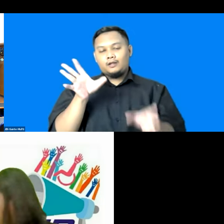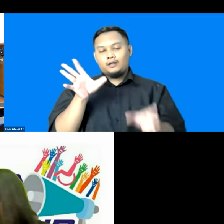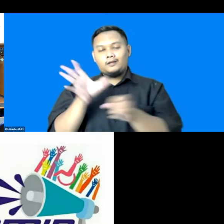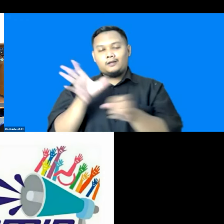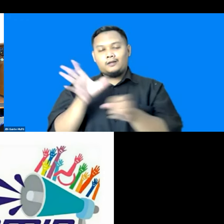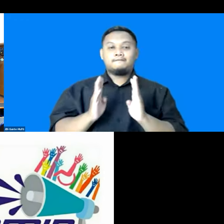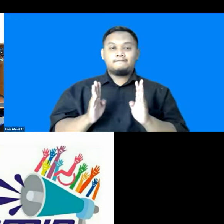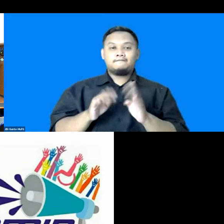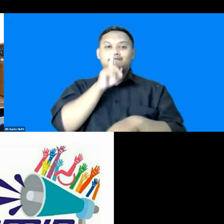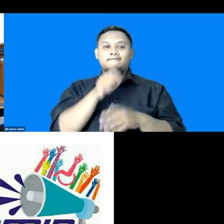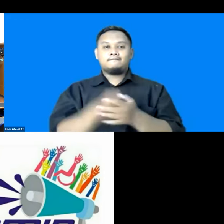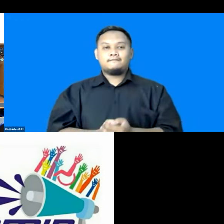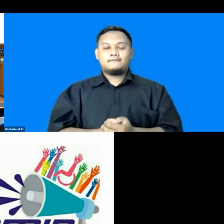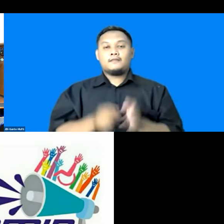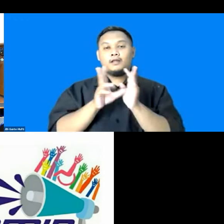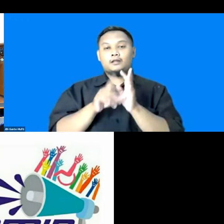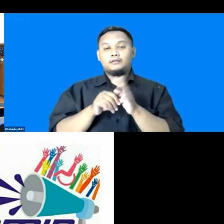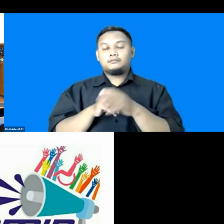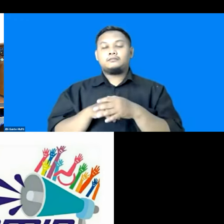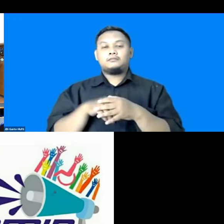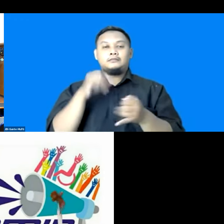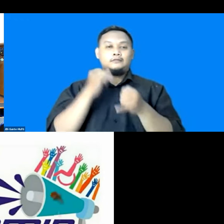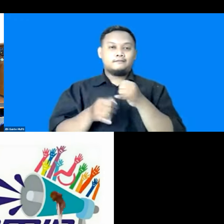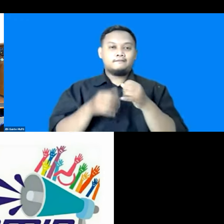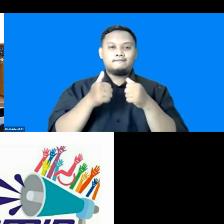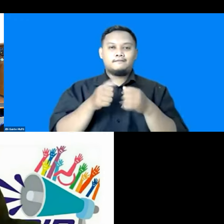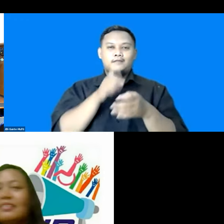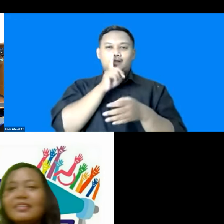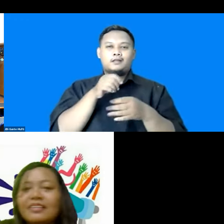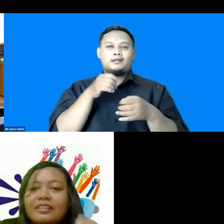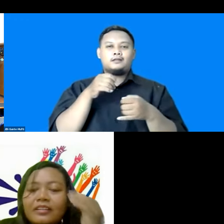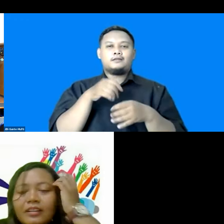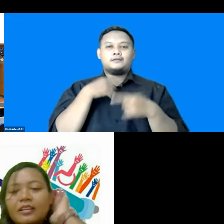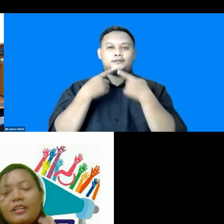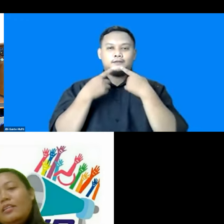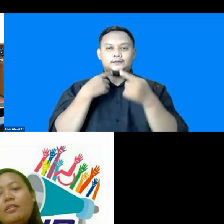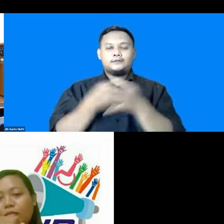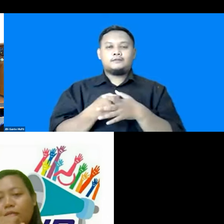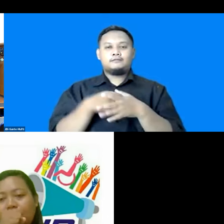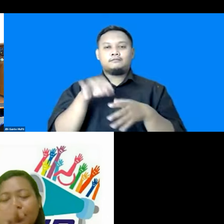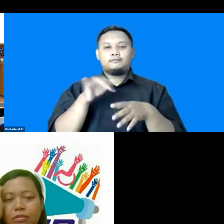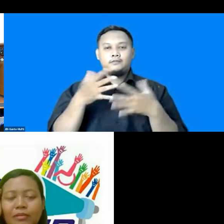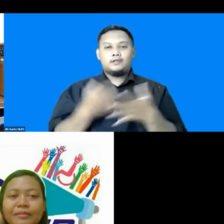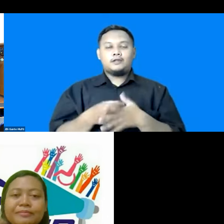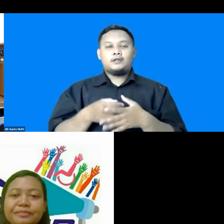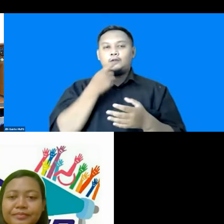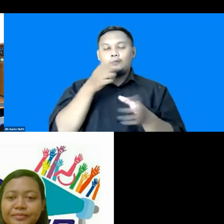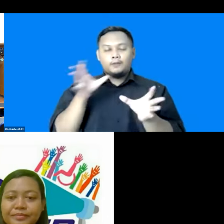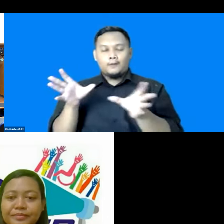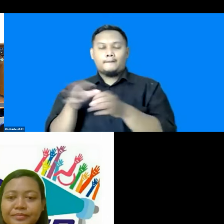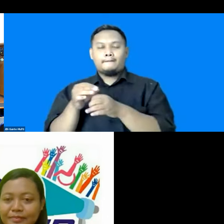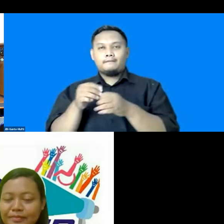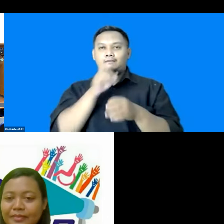pertanyaannya, nanti bisa ditanyakan di akhir diskusi. Sambil merangkum pertanyaan,